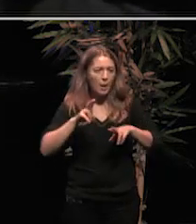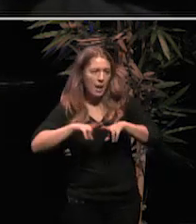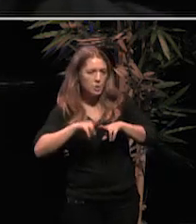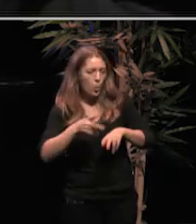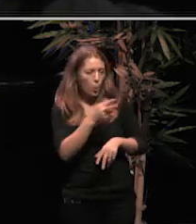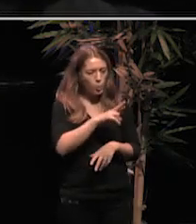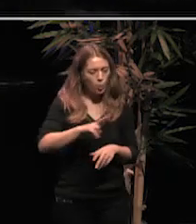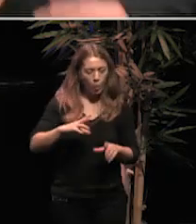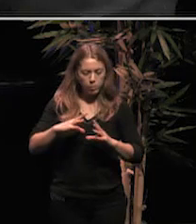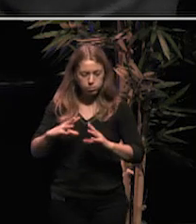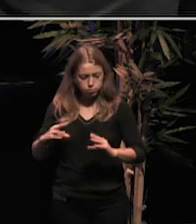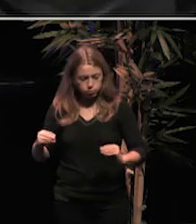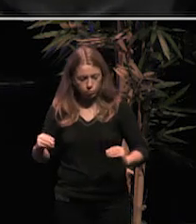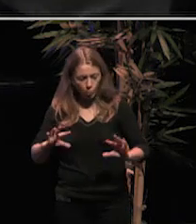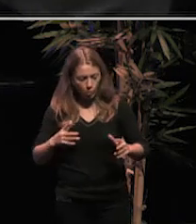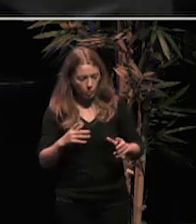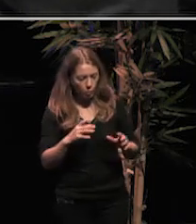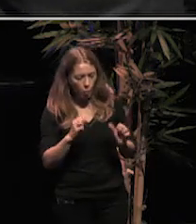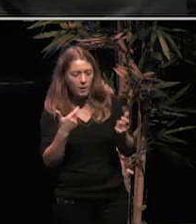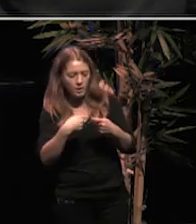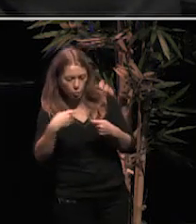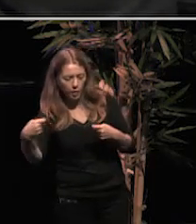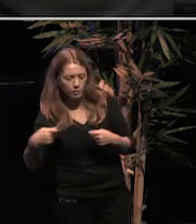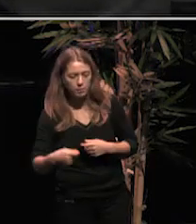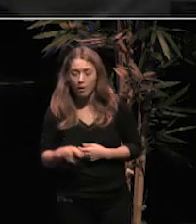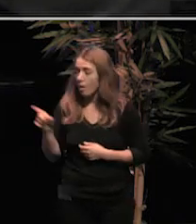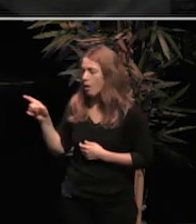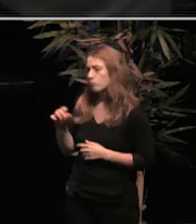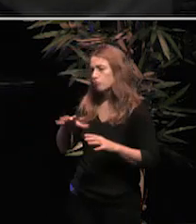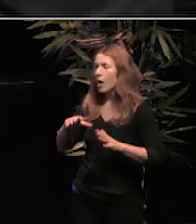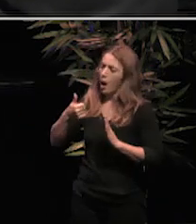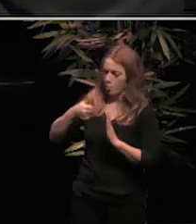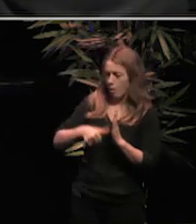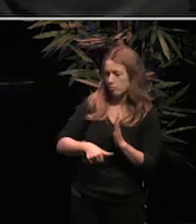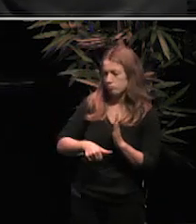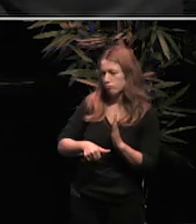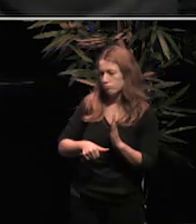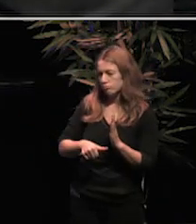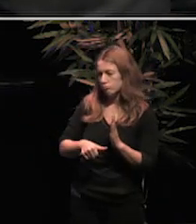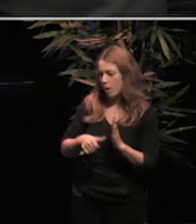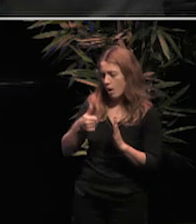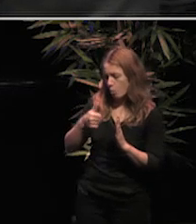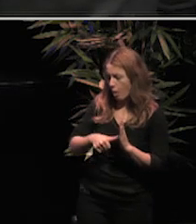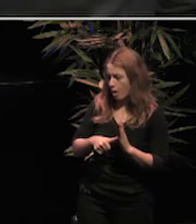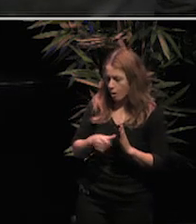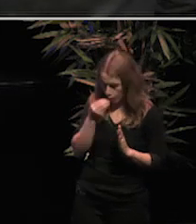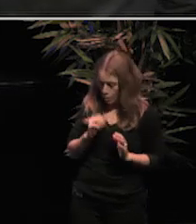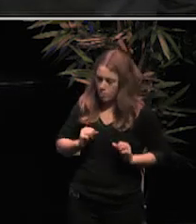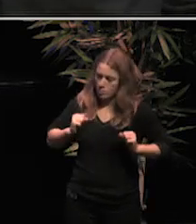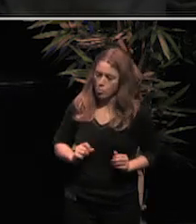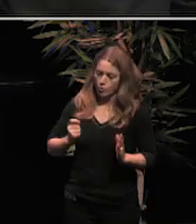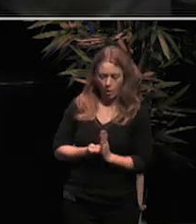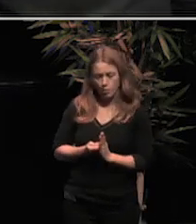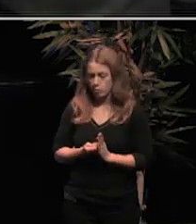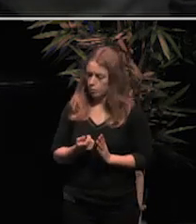comme ça, physiquement, mentalement? J'ai mis un mois à peu près. Un mois avant de reprendre goût à